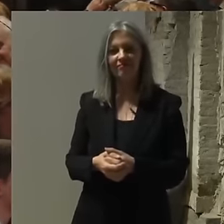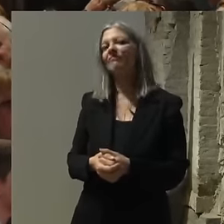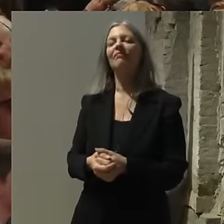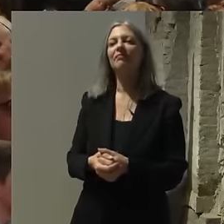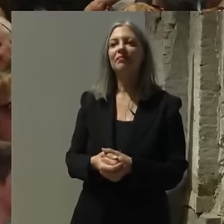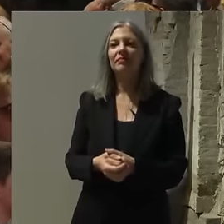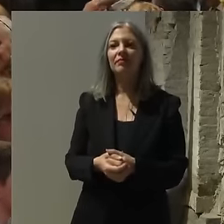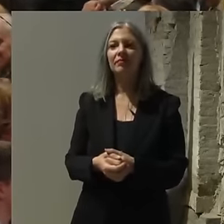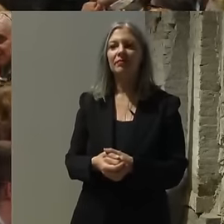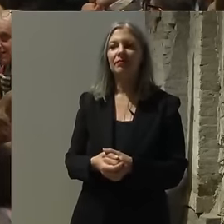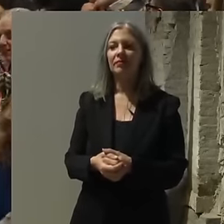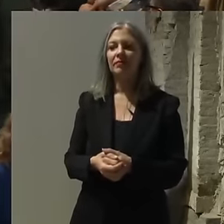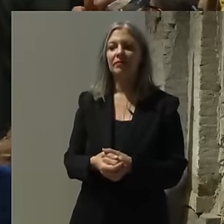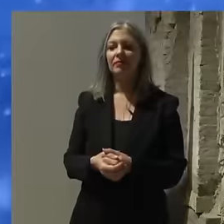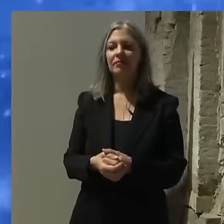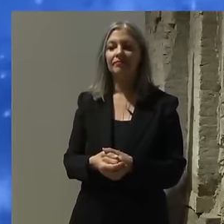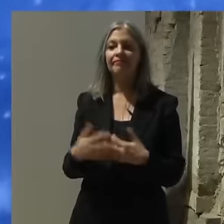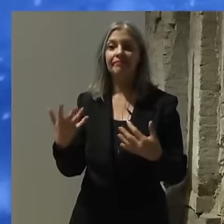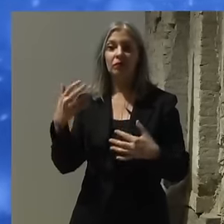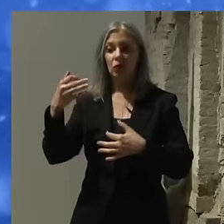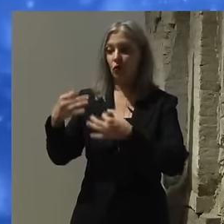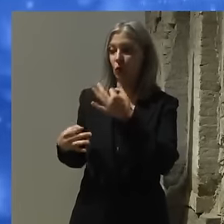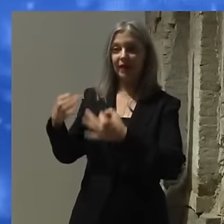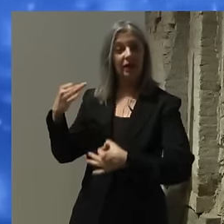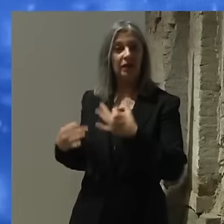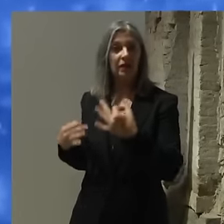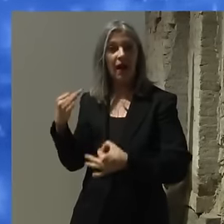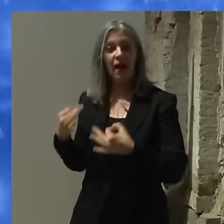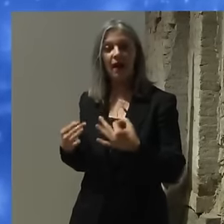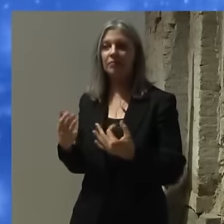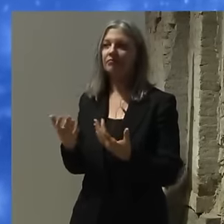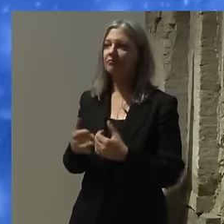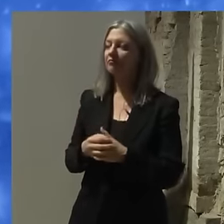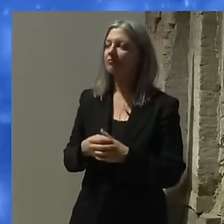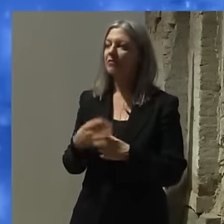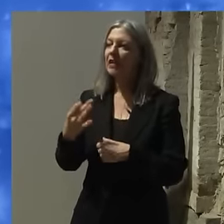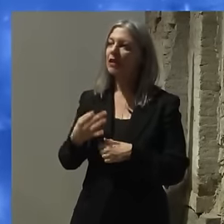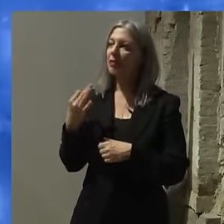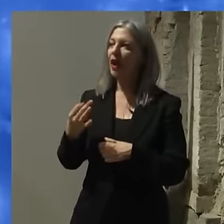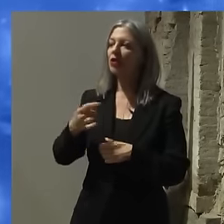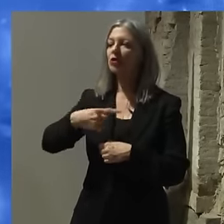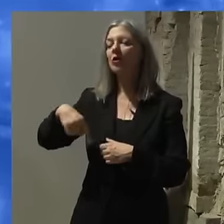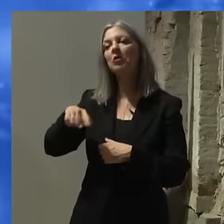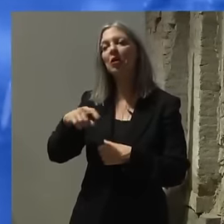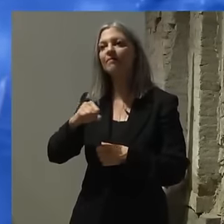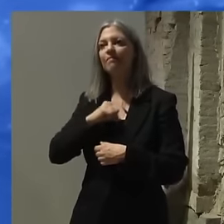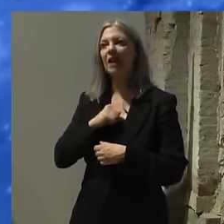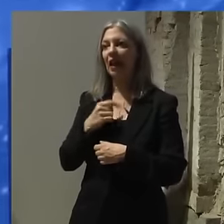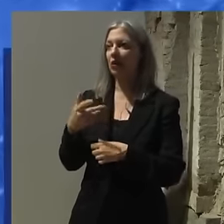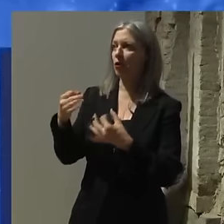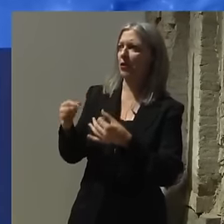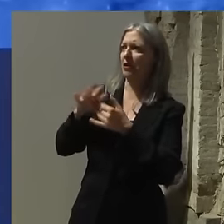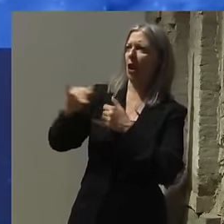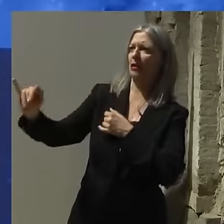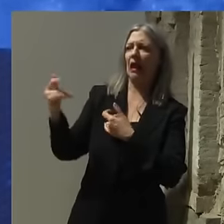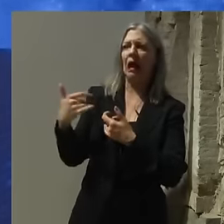Guardate, la giustizia è una cosa che spesso noi consideriamo molto lontana da noi, la guardiamo in